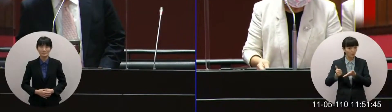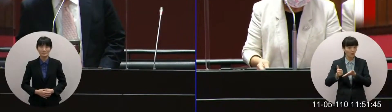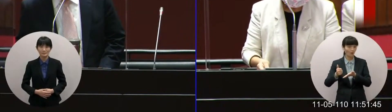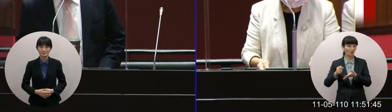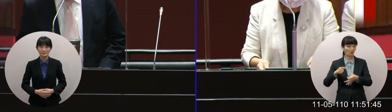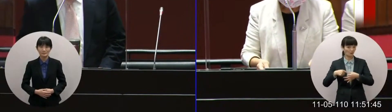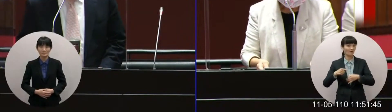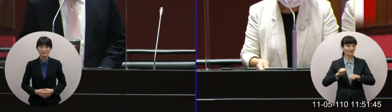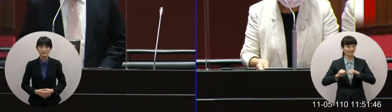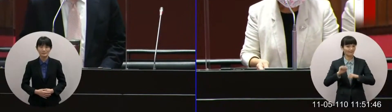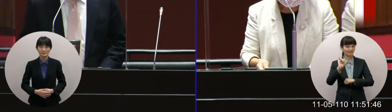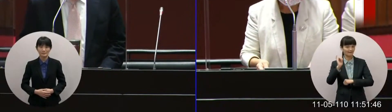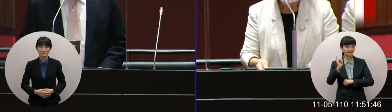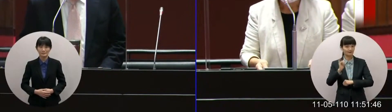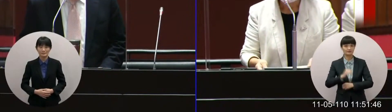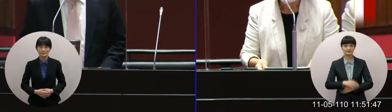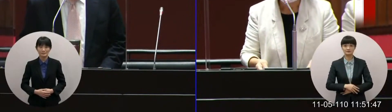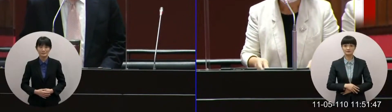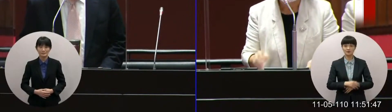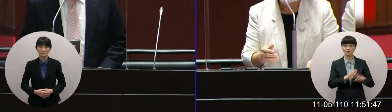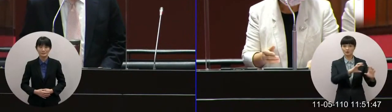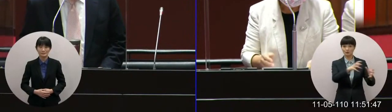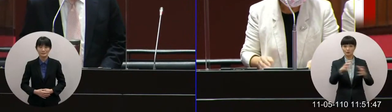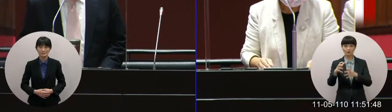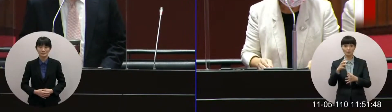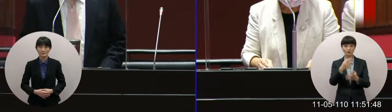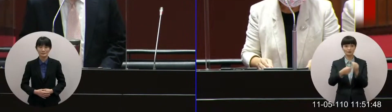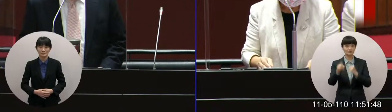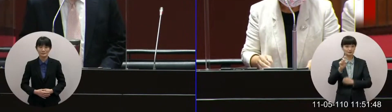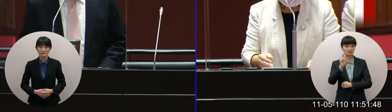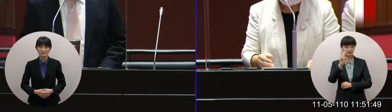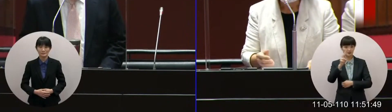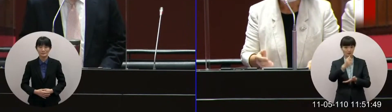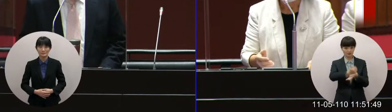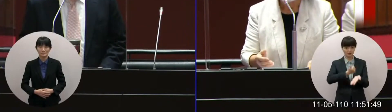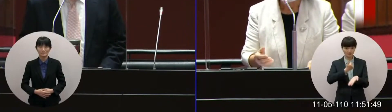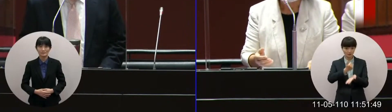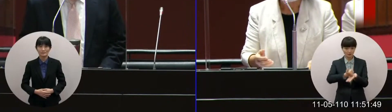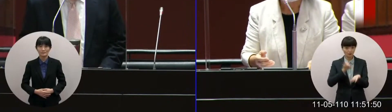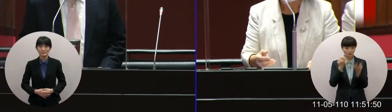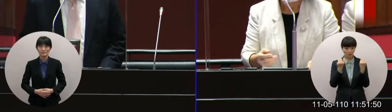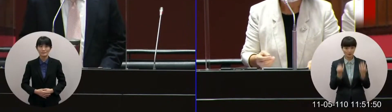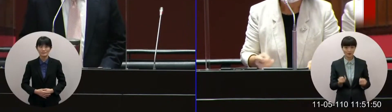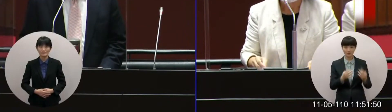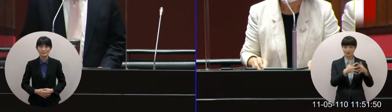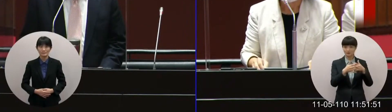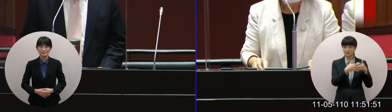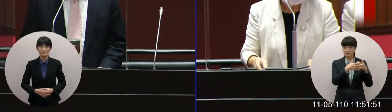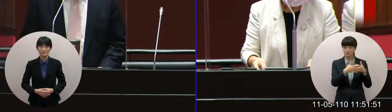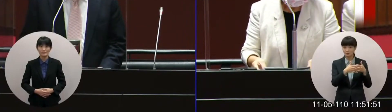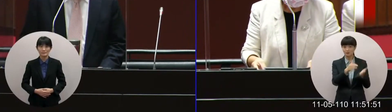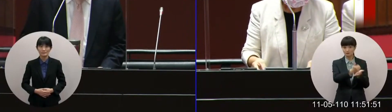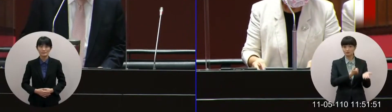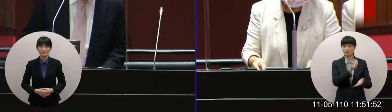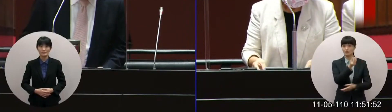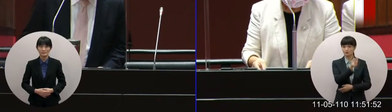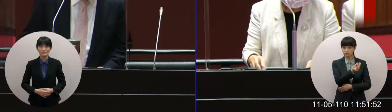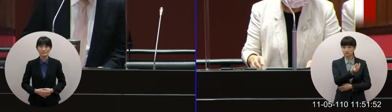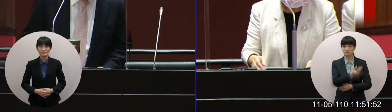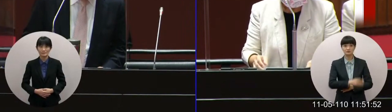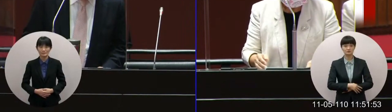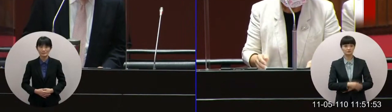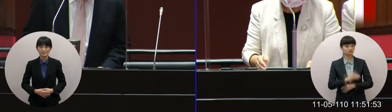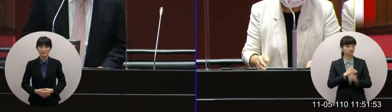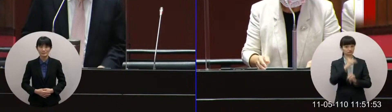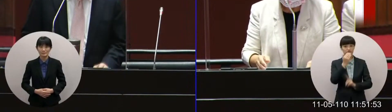那看到12个国家进口的数量哦，美国占比不高，那到